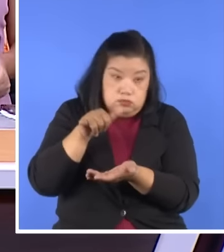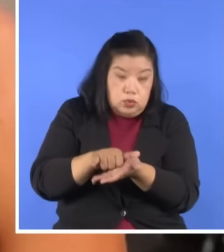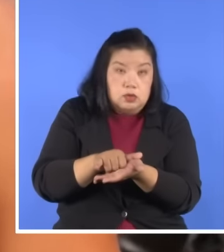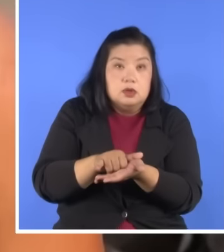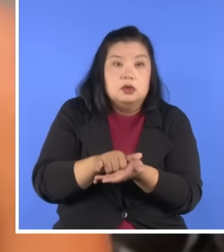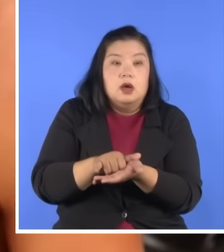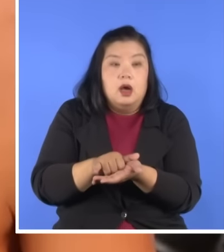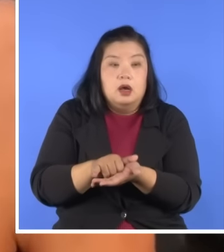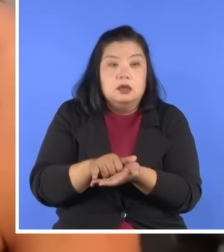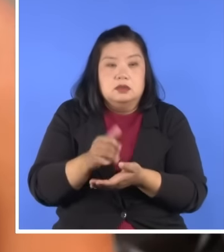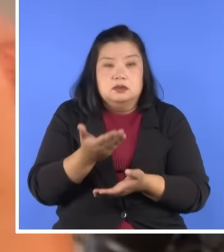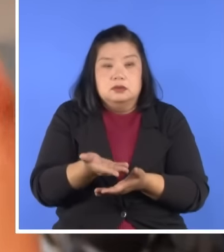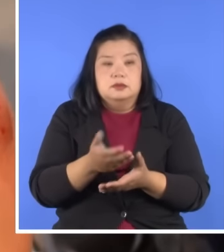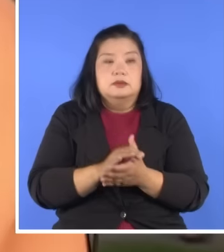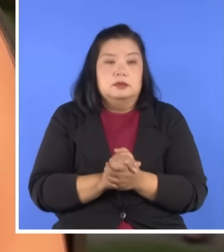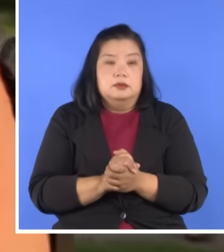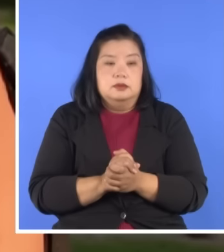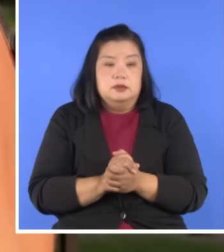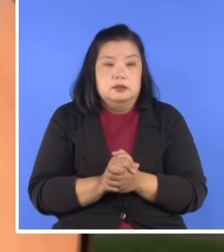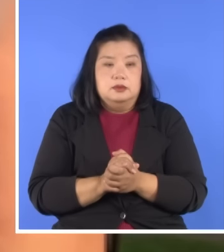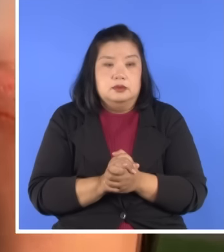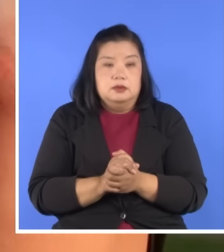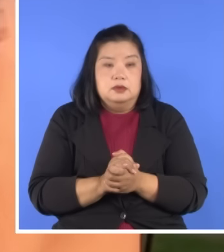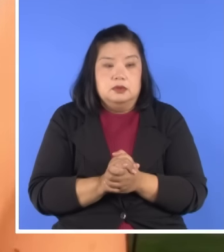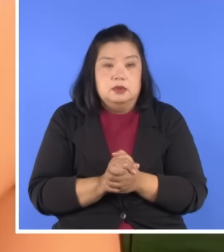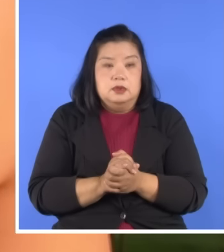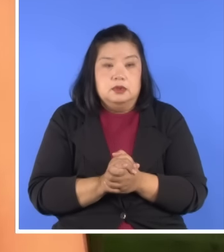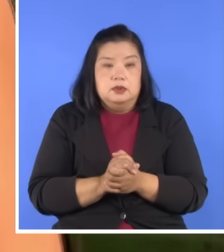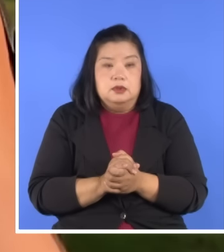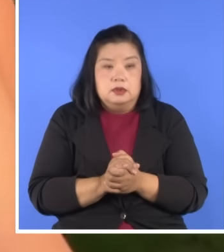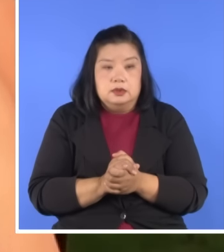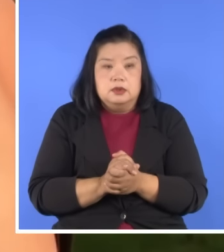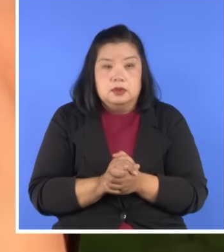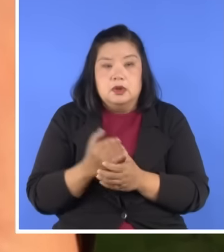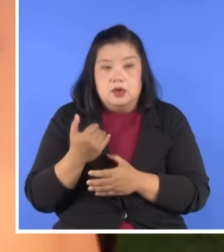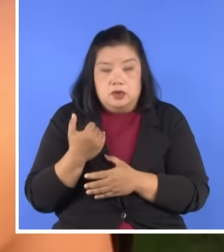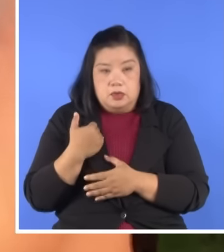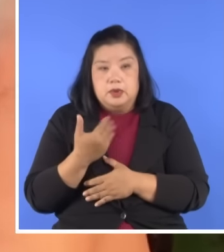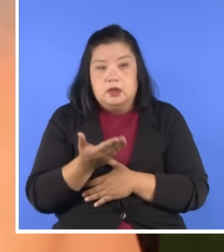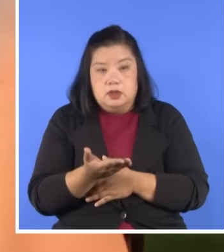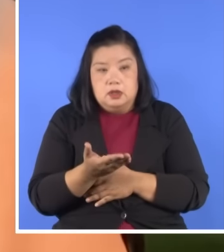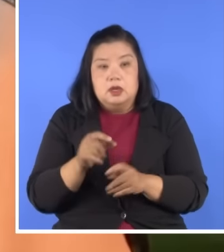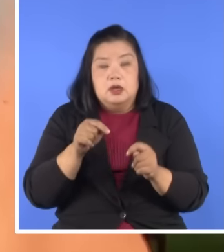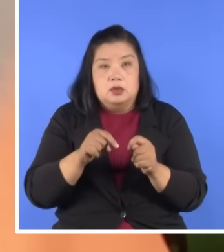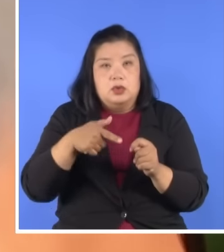นะคะจุดเกิดเหตุอยู่ที่จุดกลับรถใต้สะพานข้ามคลองขุนพิทักษ์ถนนประเวศตำบลเทพราชอำเภอบ้านโพธิจังหวัด